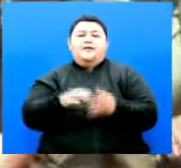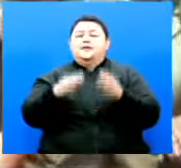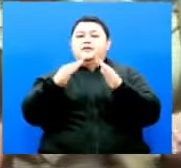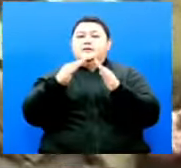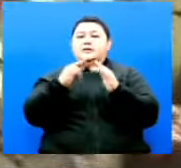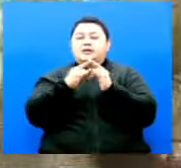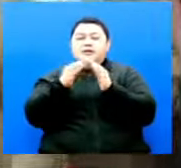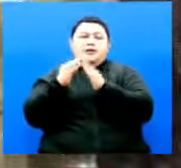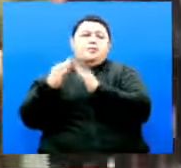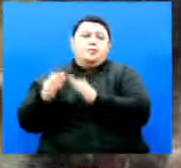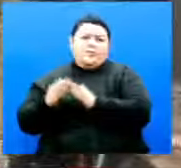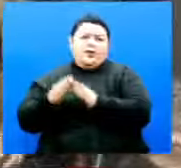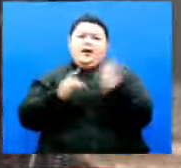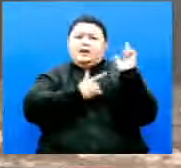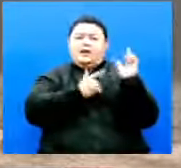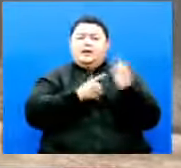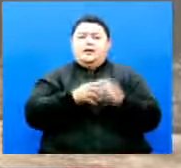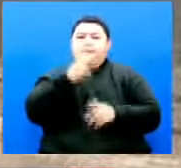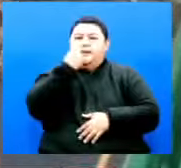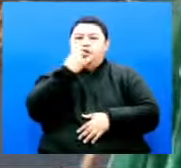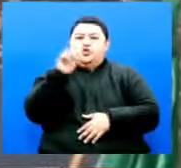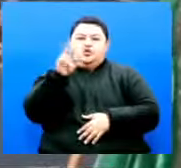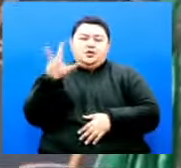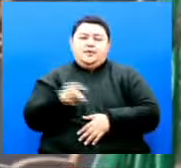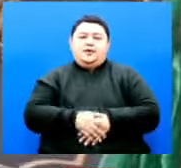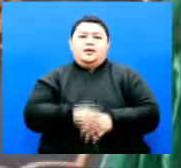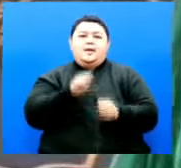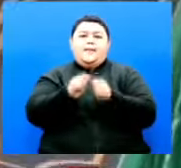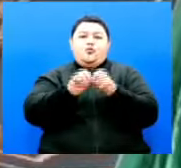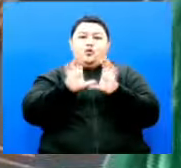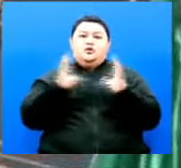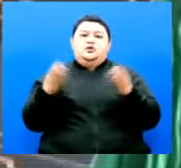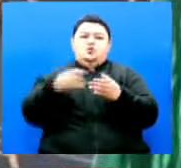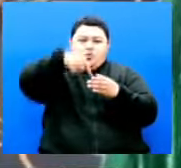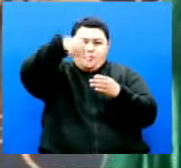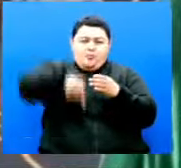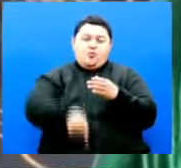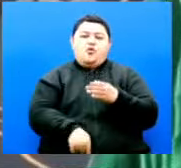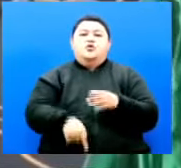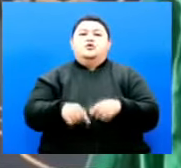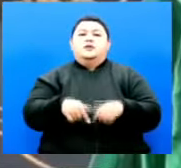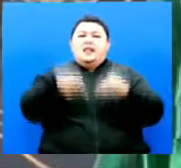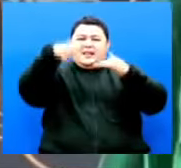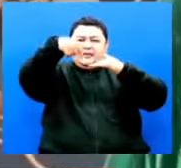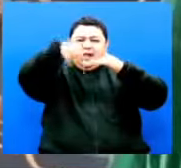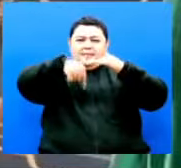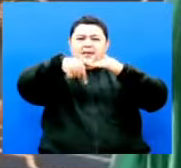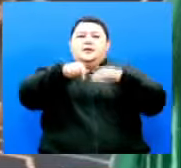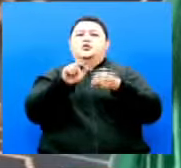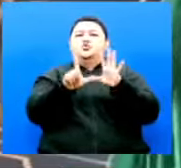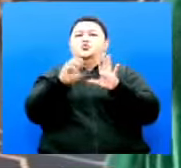Pusdikhub Cilame, Kabupaten Bandung, Jawa Barat. Pembuatan sumur bor artesis dilakukan dengan kedalaman lebih dari 70